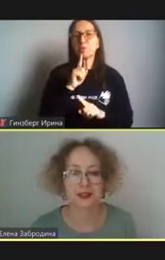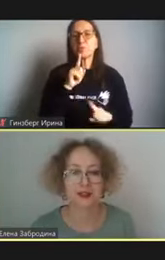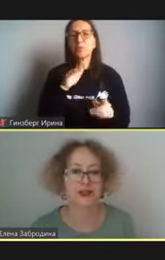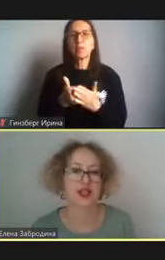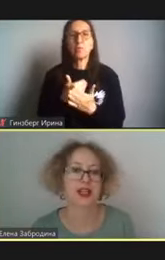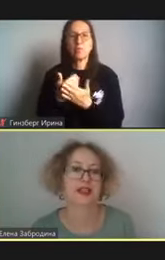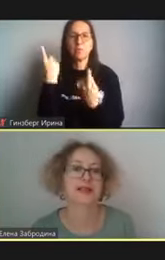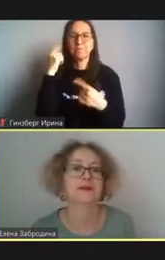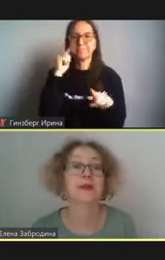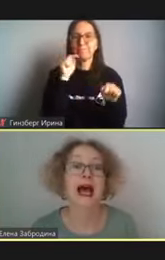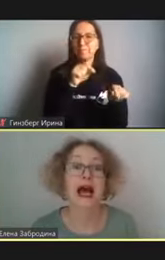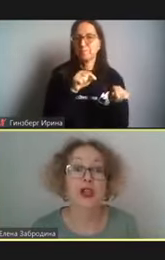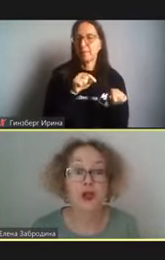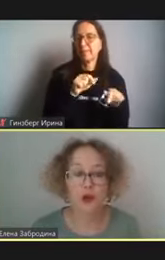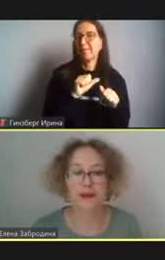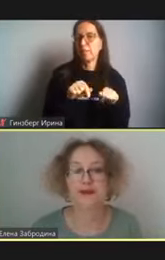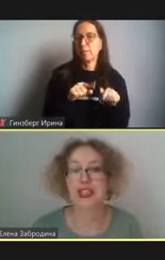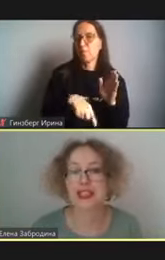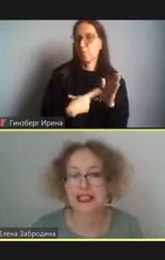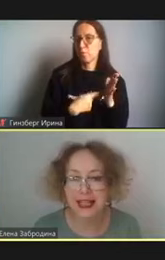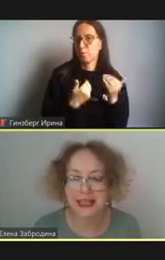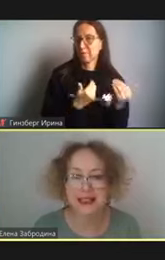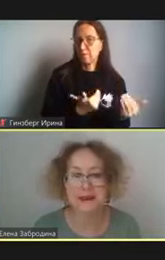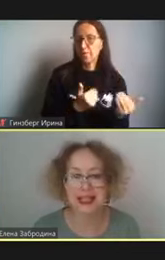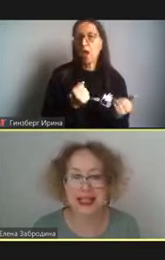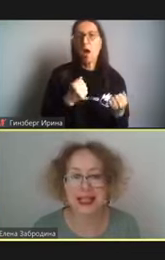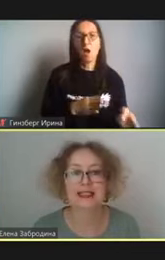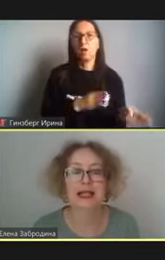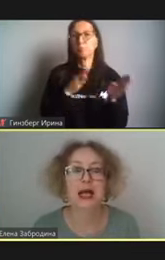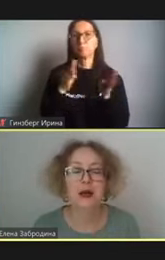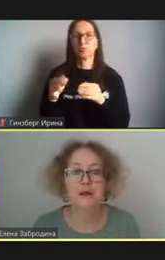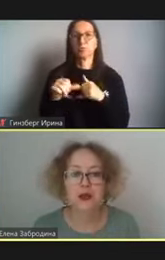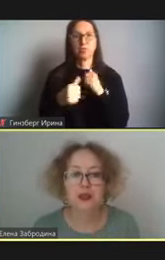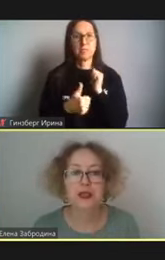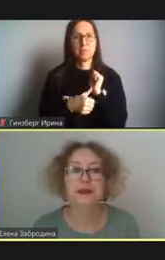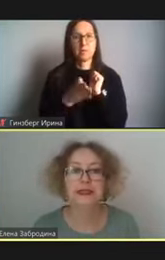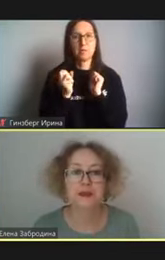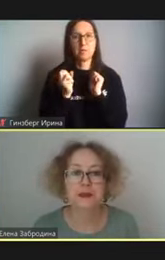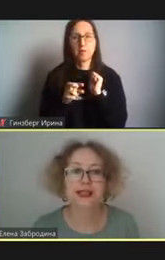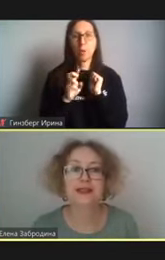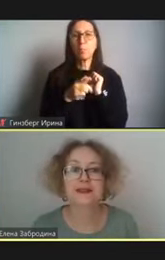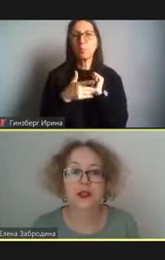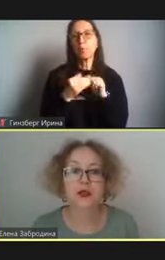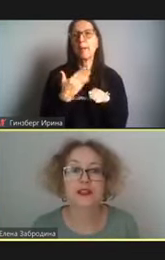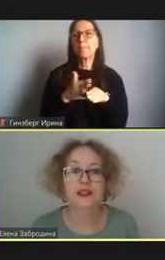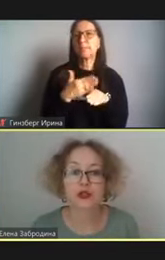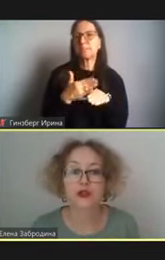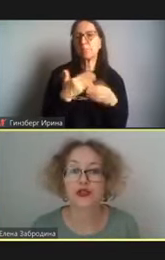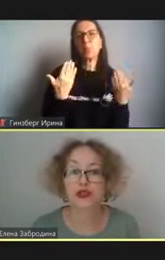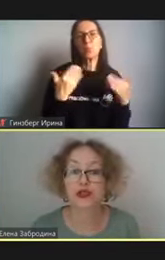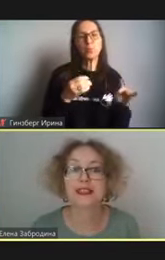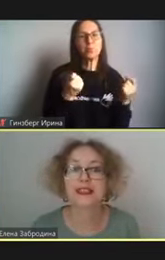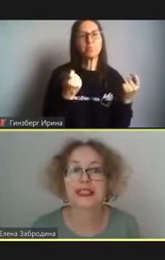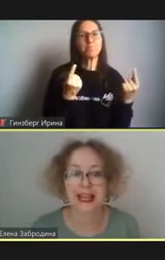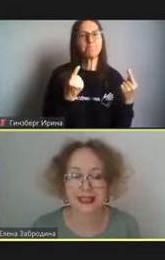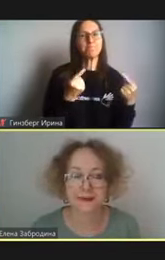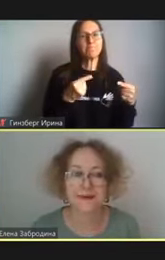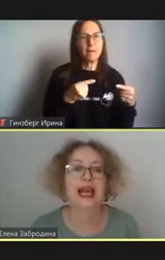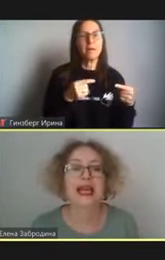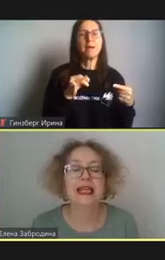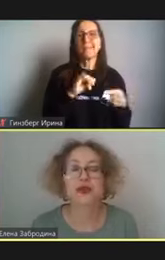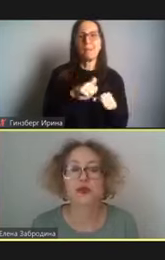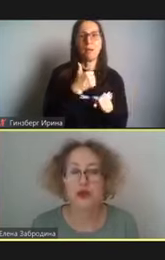открытия там совершали. Но в 16 столетии Брюгге постепенно свою лидирующую роль